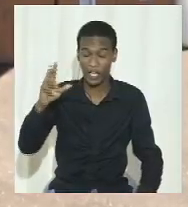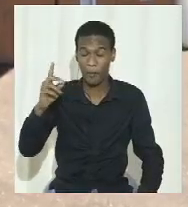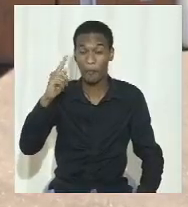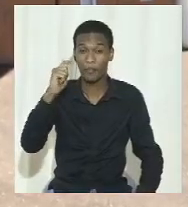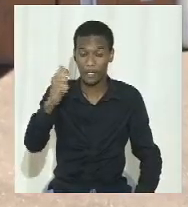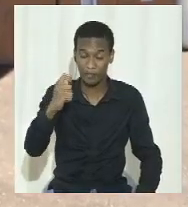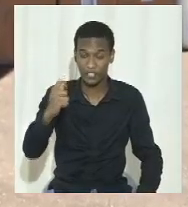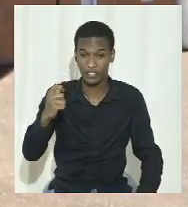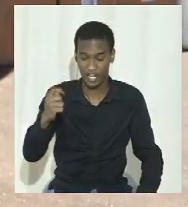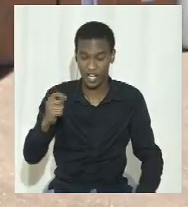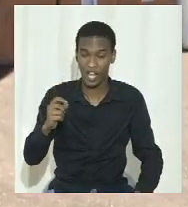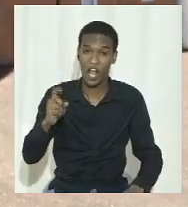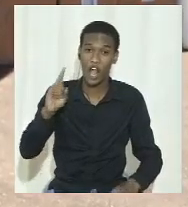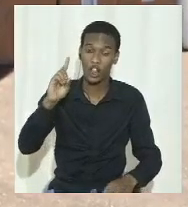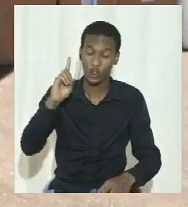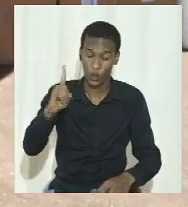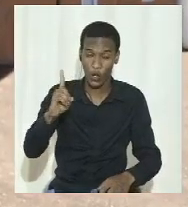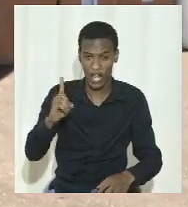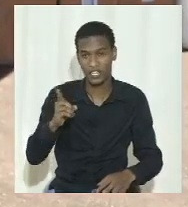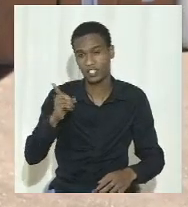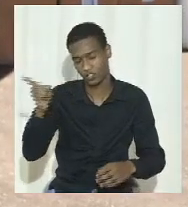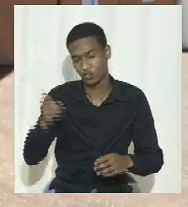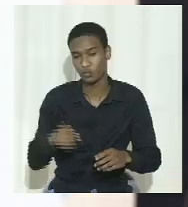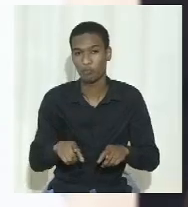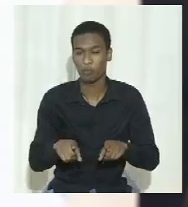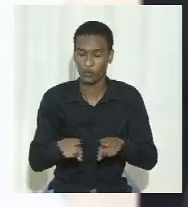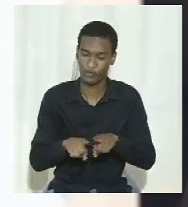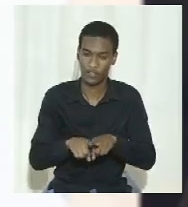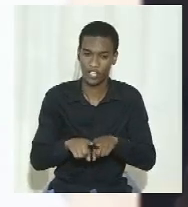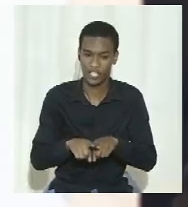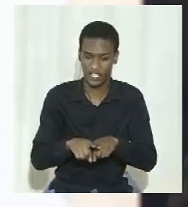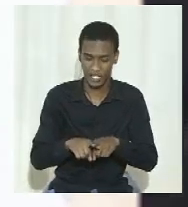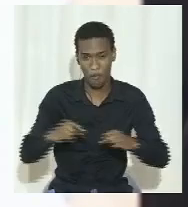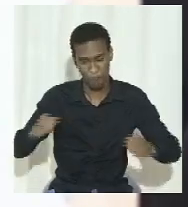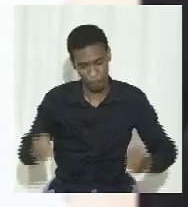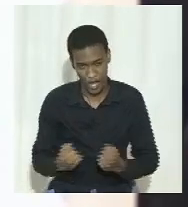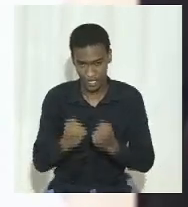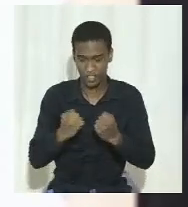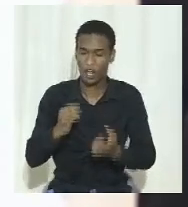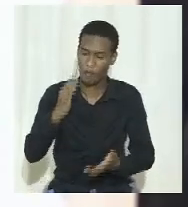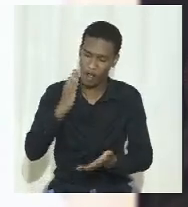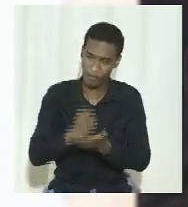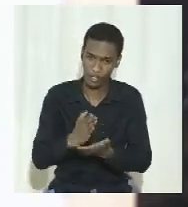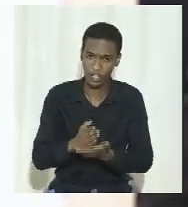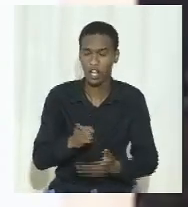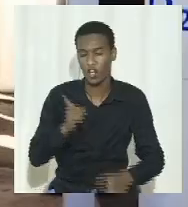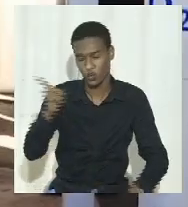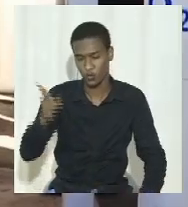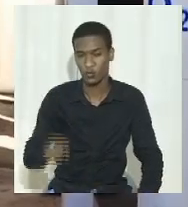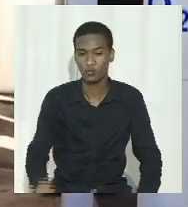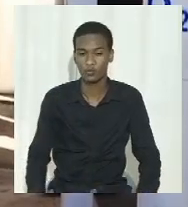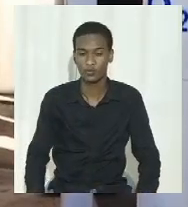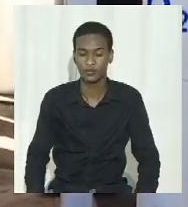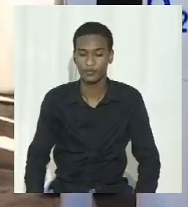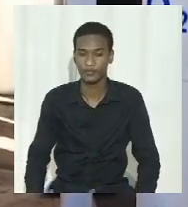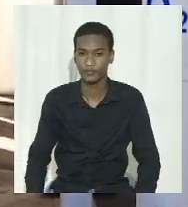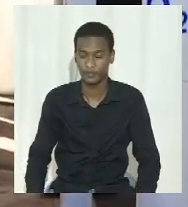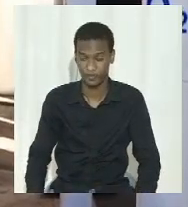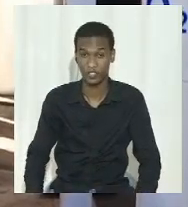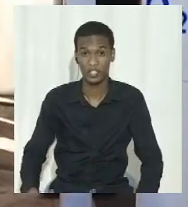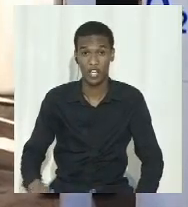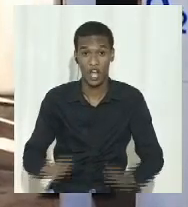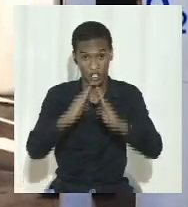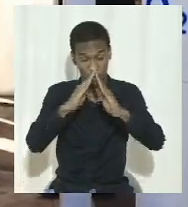mpanarahana fenitra ireo toeram-pitsaboana manerina nosy ka ezana ny amin'ny tana izany mandra-pahatapitry ny fitaom-piasan'ny filoha izany hoe ny